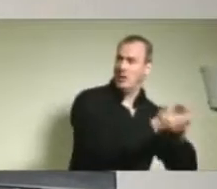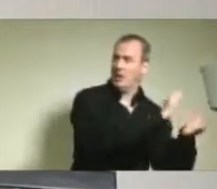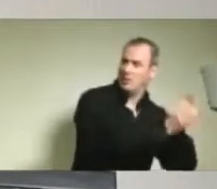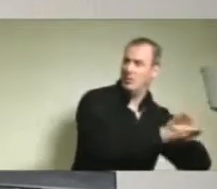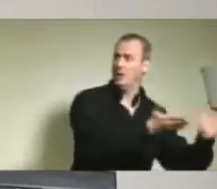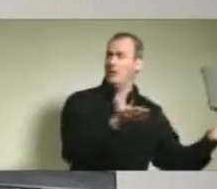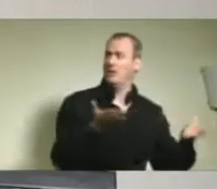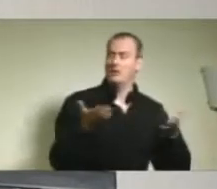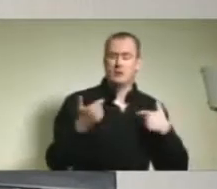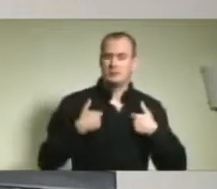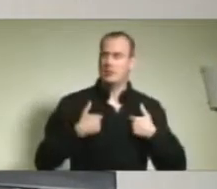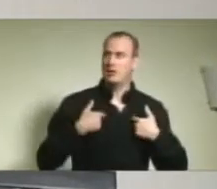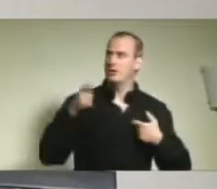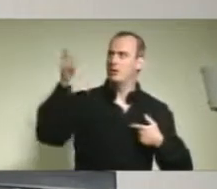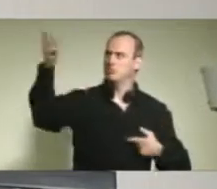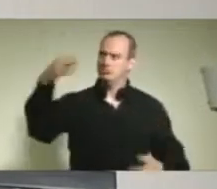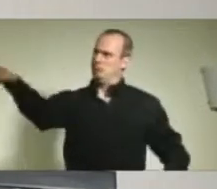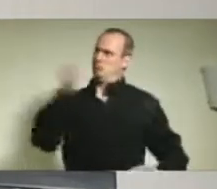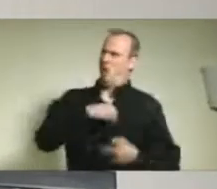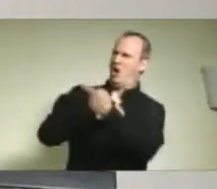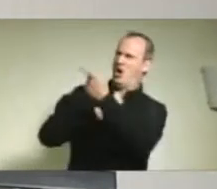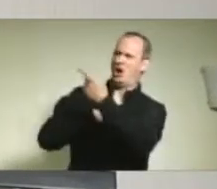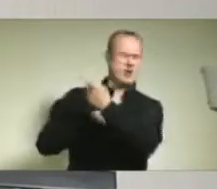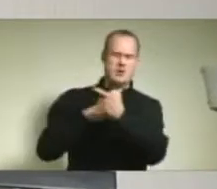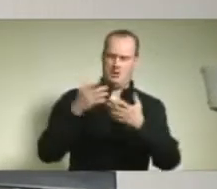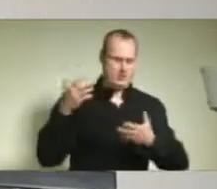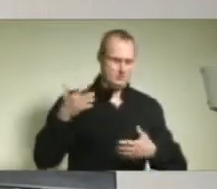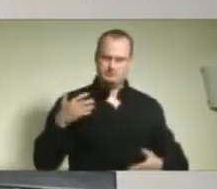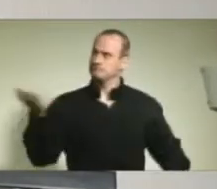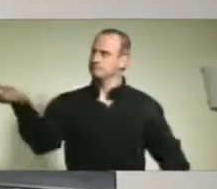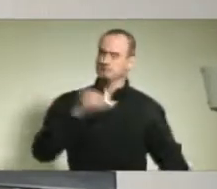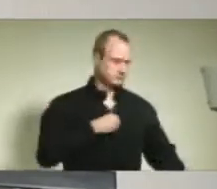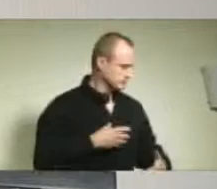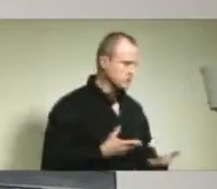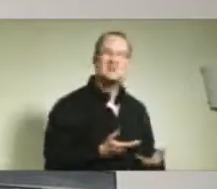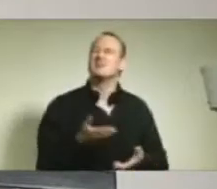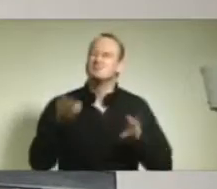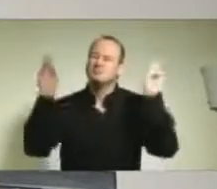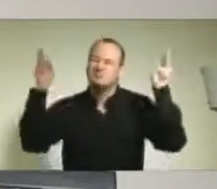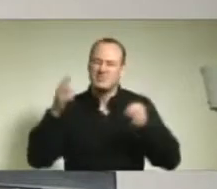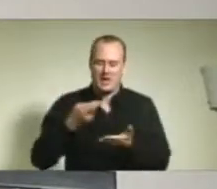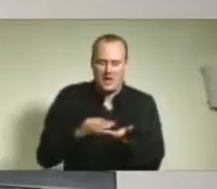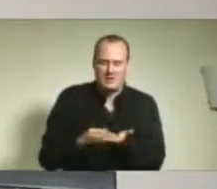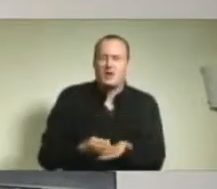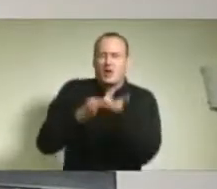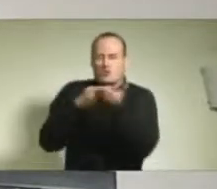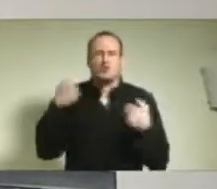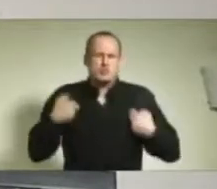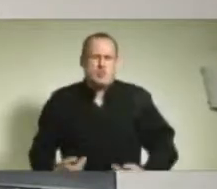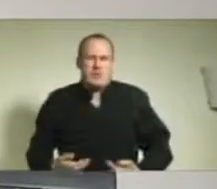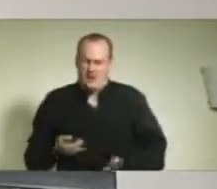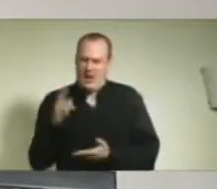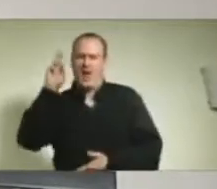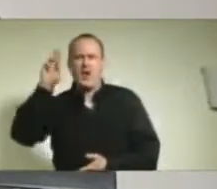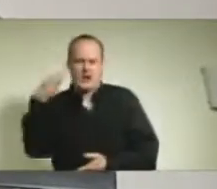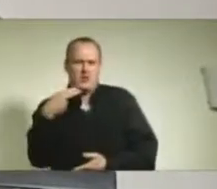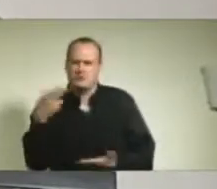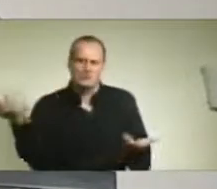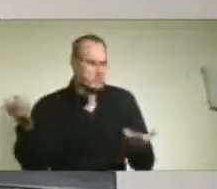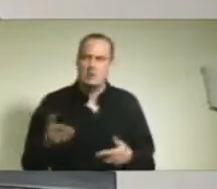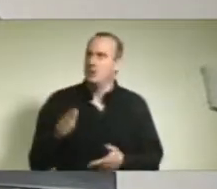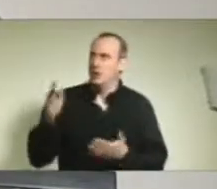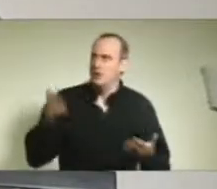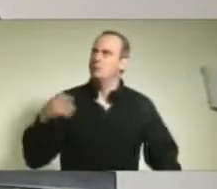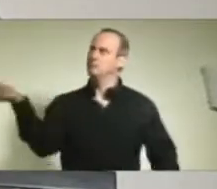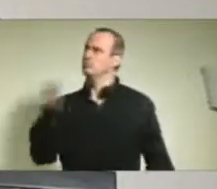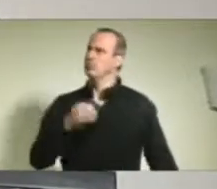qui n'ont pas du tout d'empathie humaine, ni de RH pour jusqu'alors. Donc c'est pareil, syndicalement, on a mené des actions, on s'est